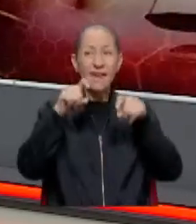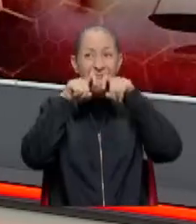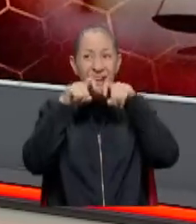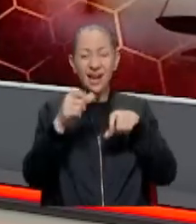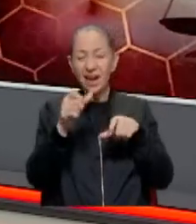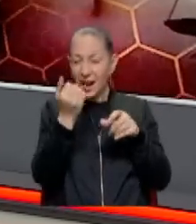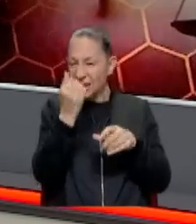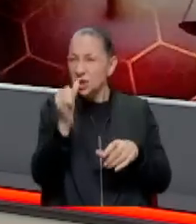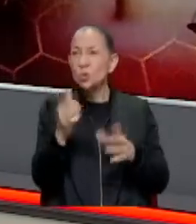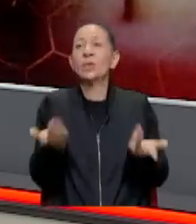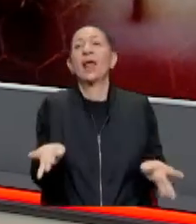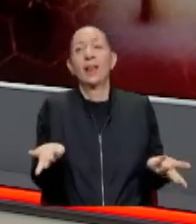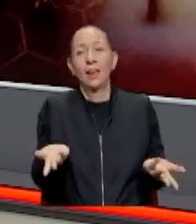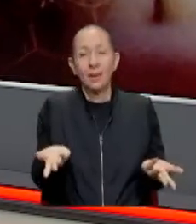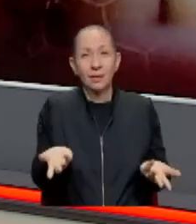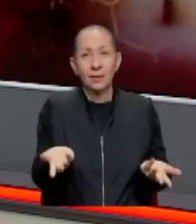bu adamda yani